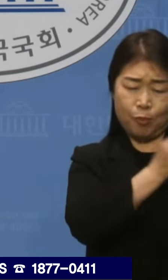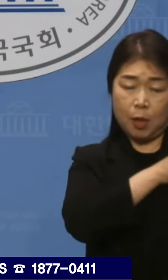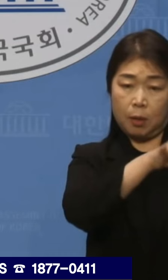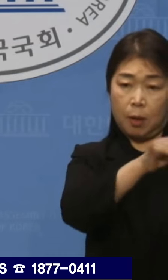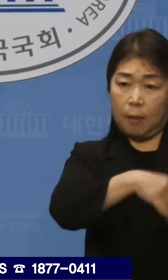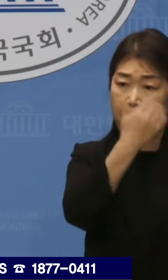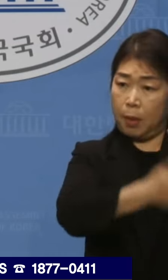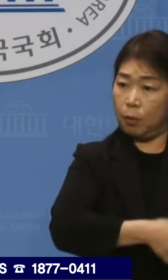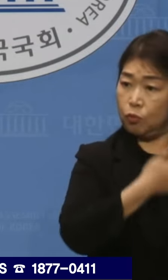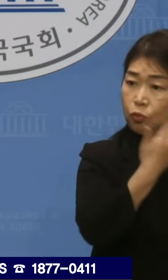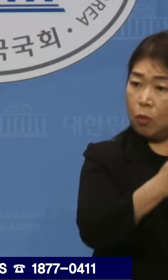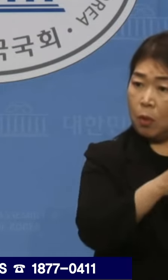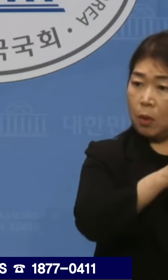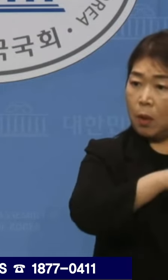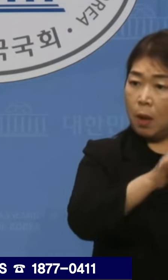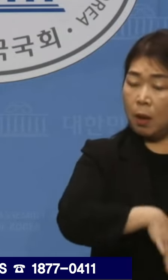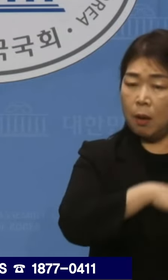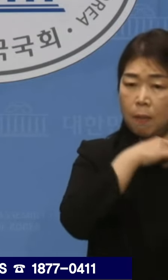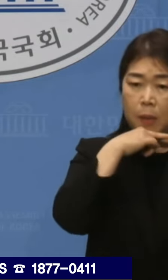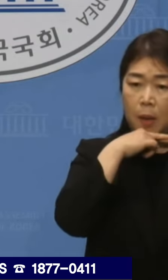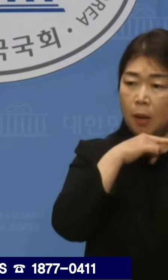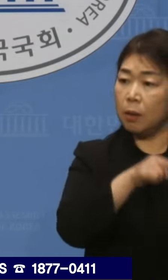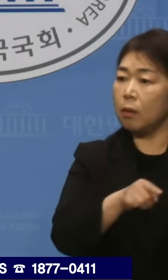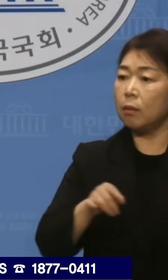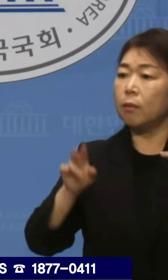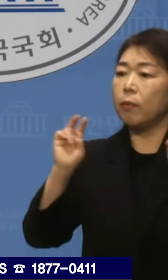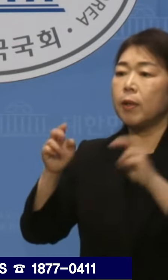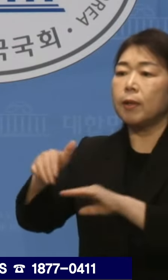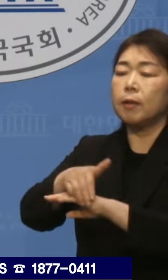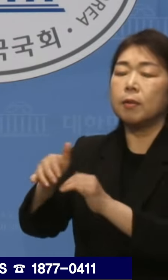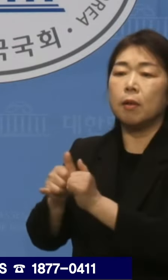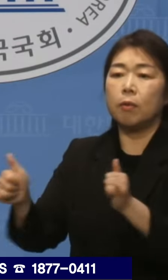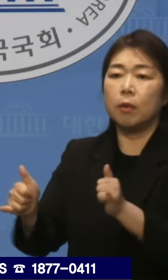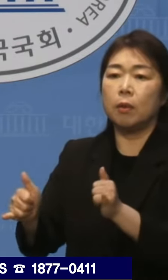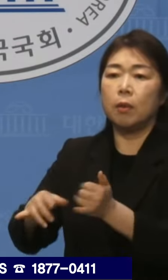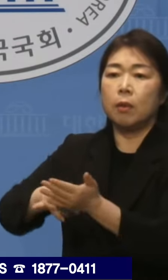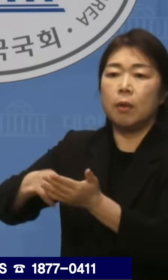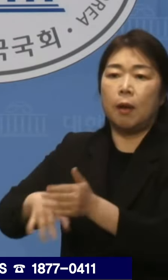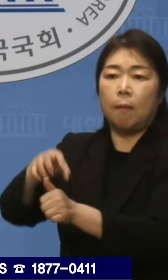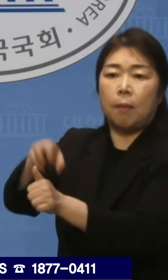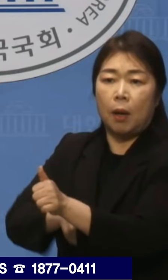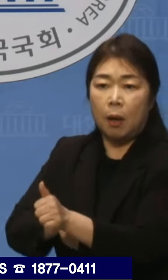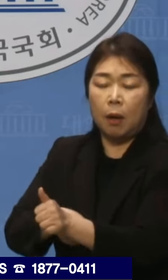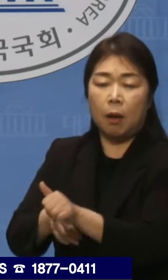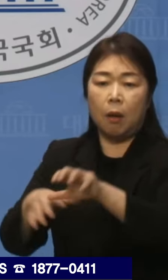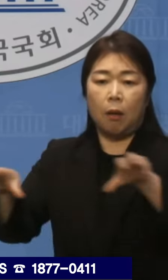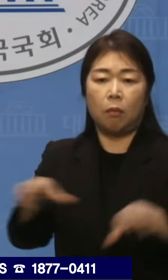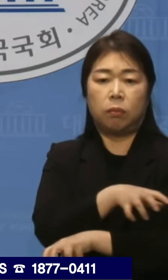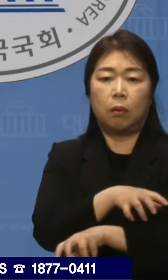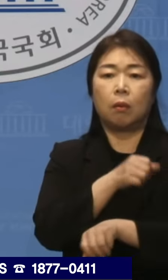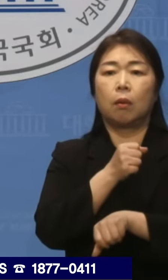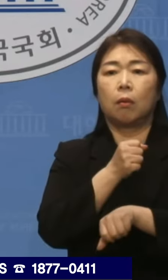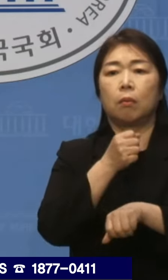감세로 인한 세수 펑크를 직장인들의 유리지갑으로 메우고 있다는 것입니다.